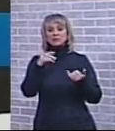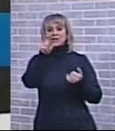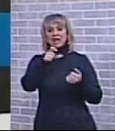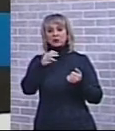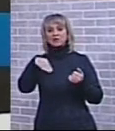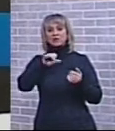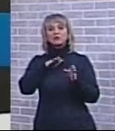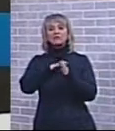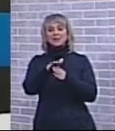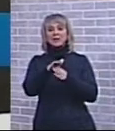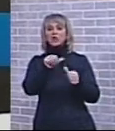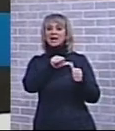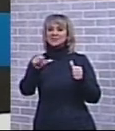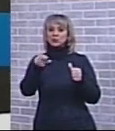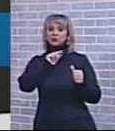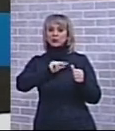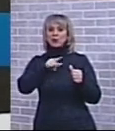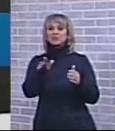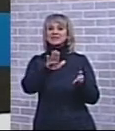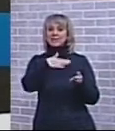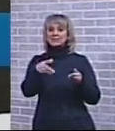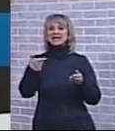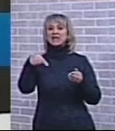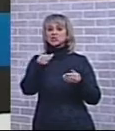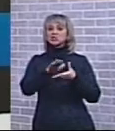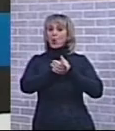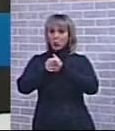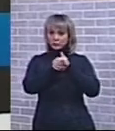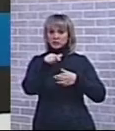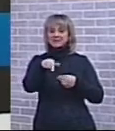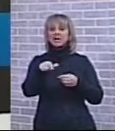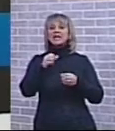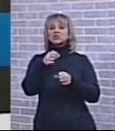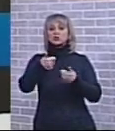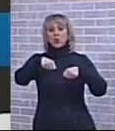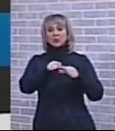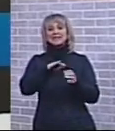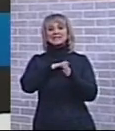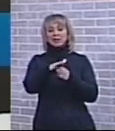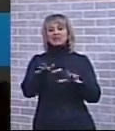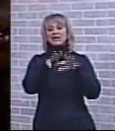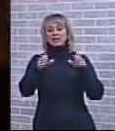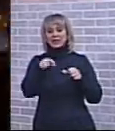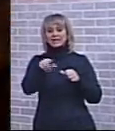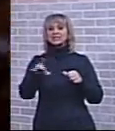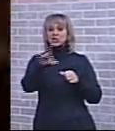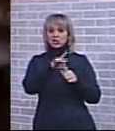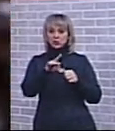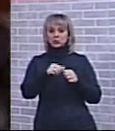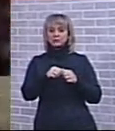фронт выполняет особую роль в взаимодействии гражданского общества с органами исполнительной власти на